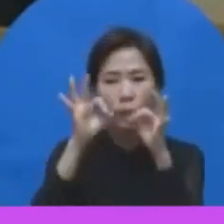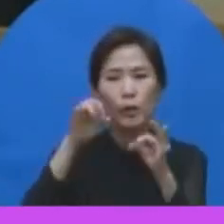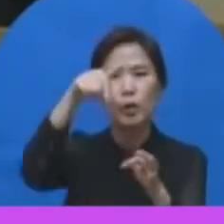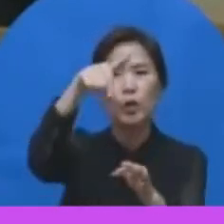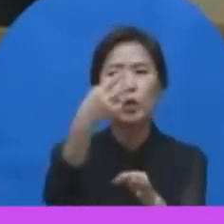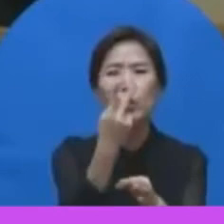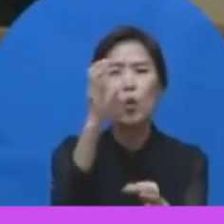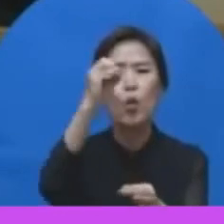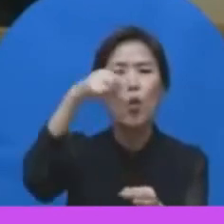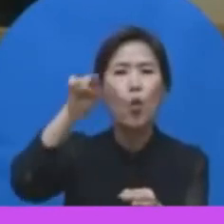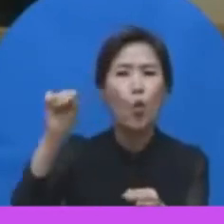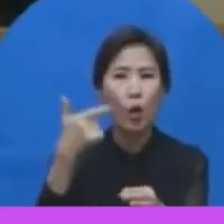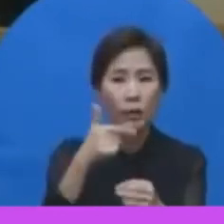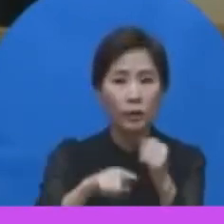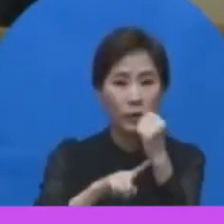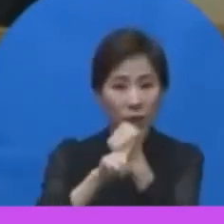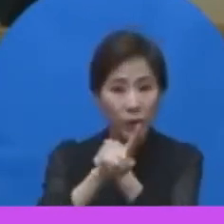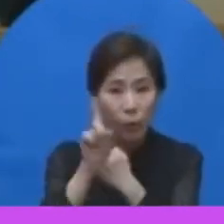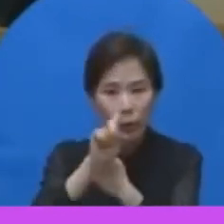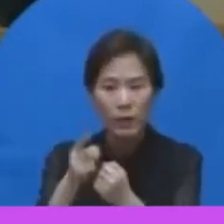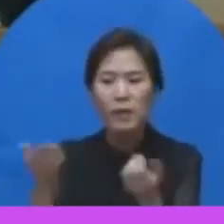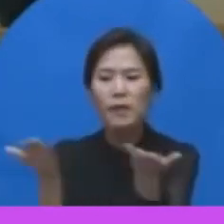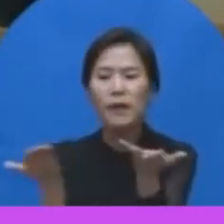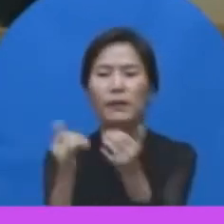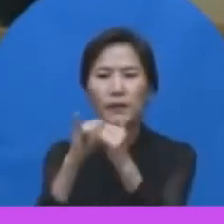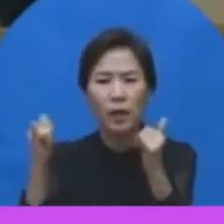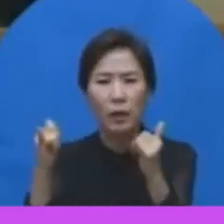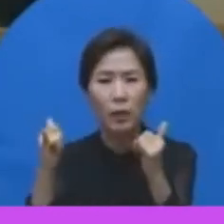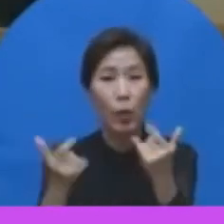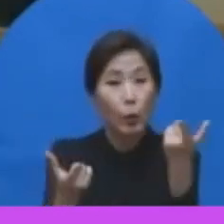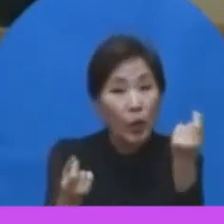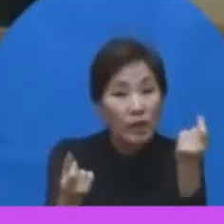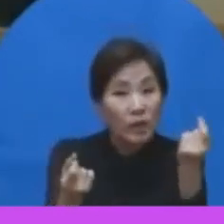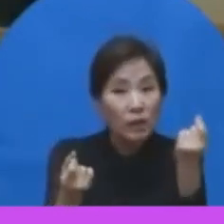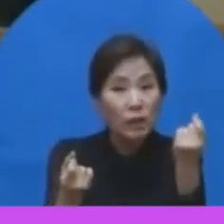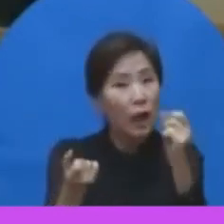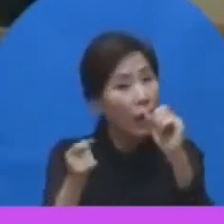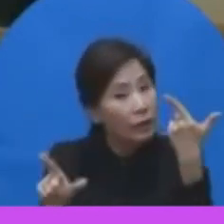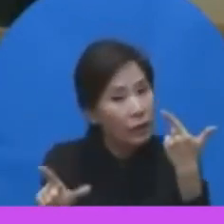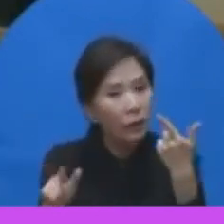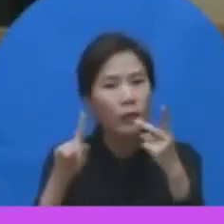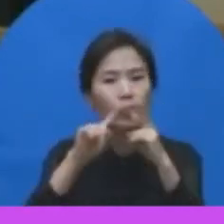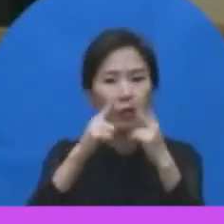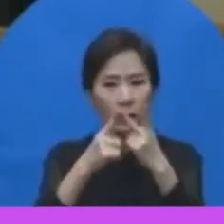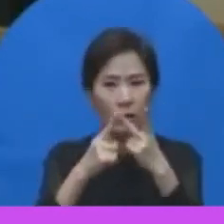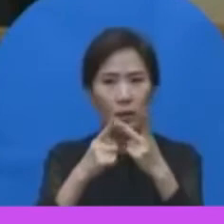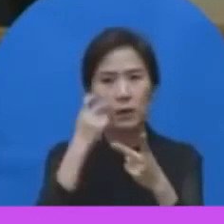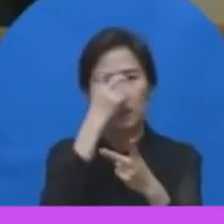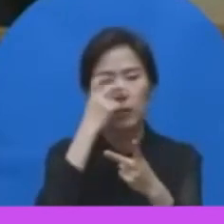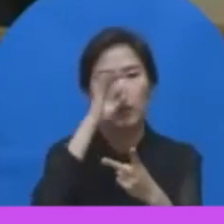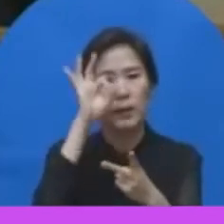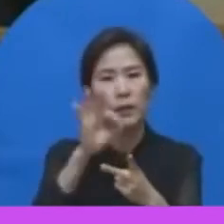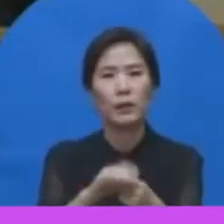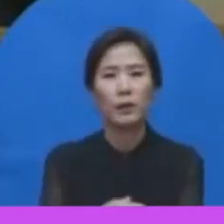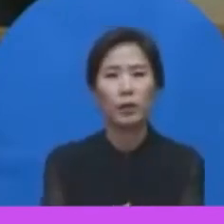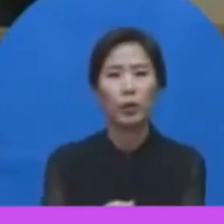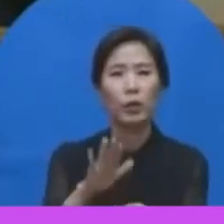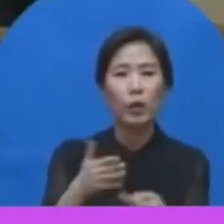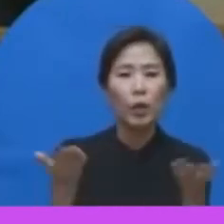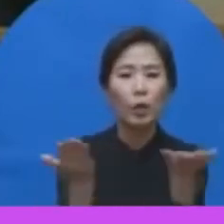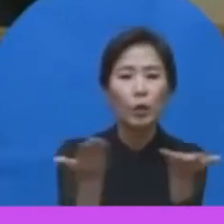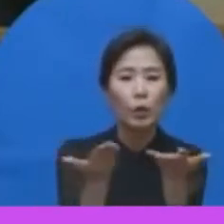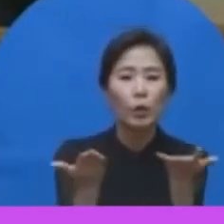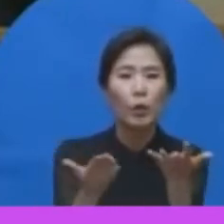정의 규정을 근로자랑 똑같이 해석할 수 있을 것인가? 라는 그런 부분들에 대해서 노조법의 특별법으로서